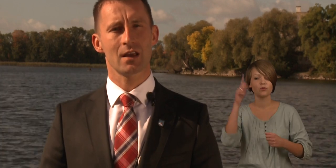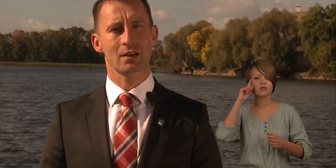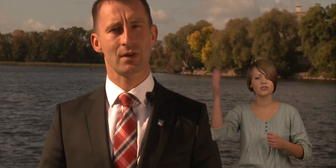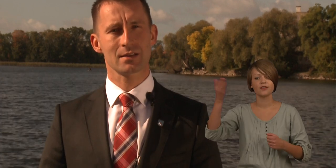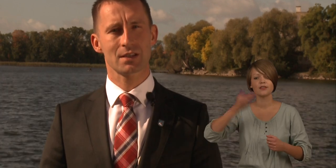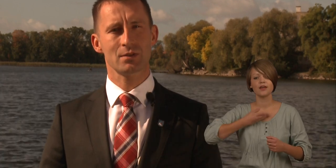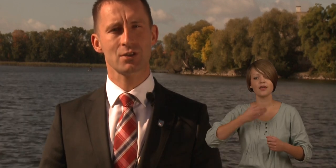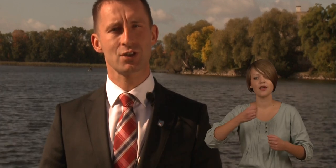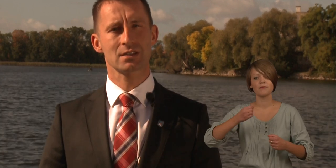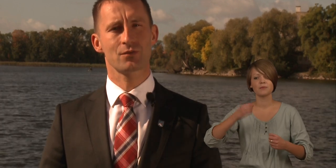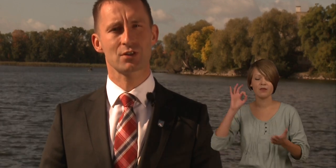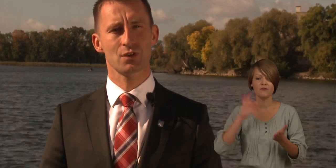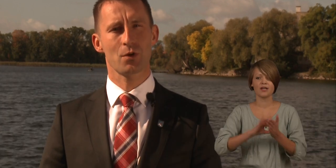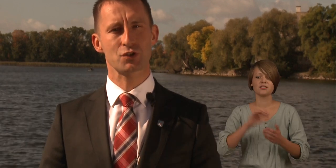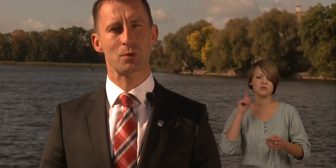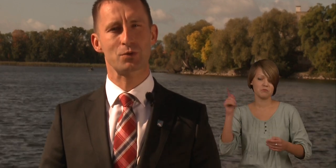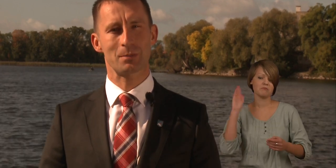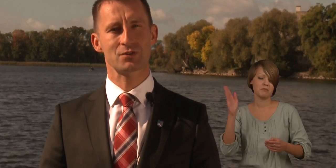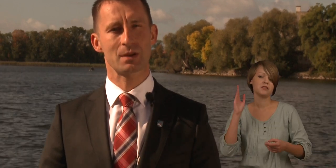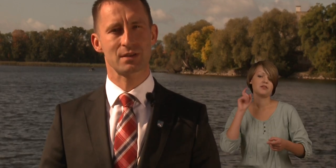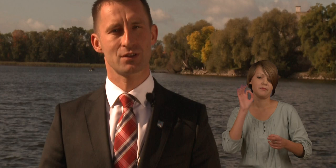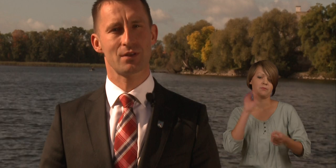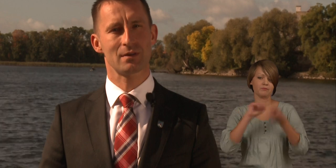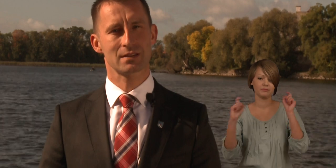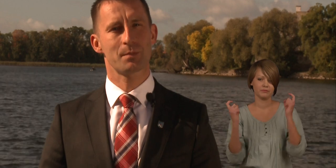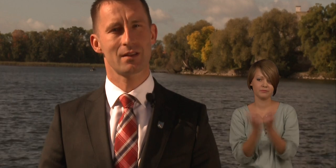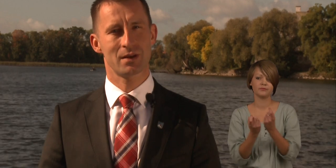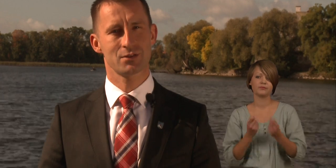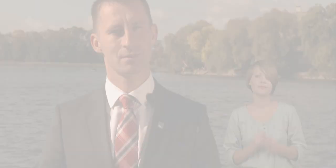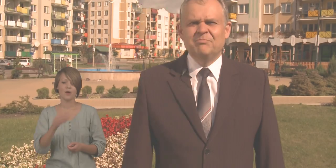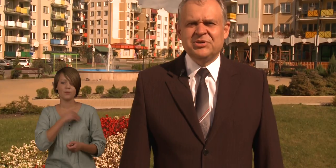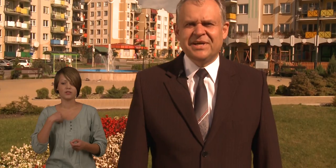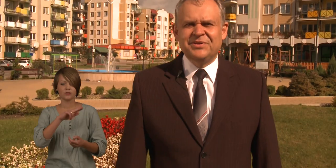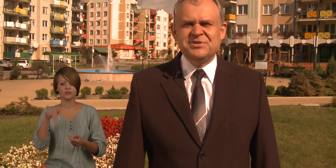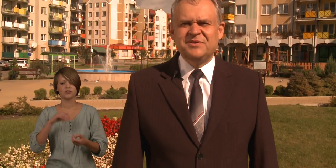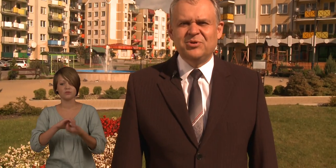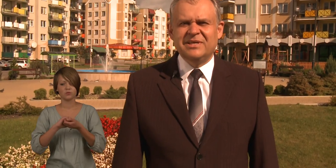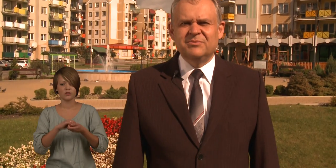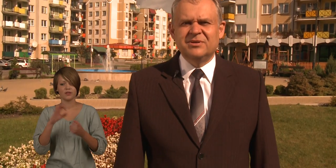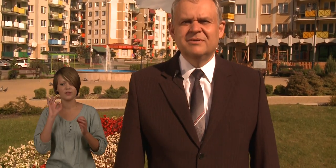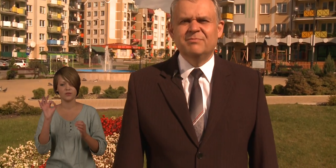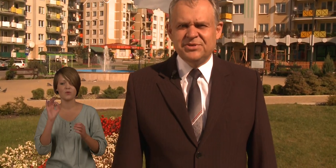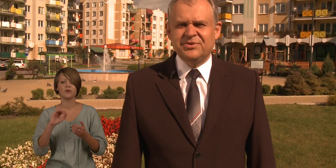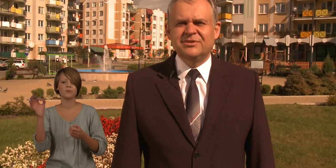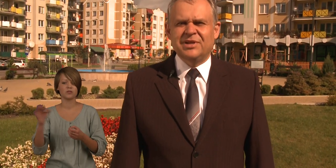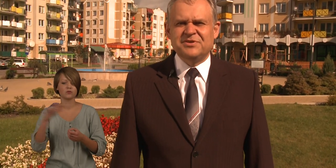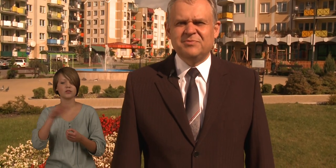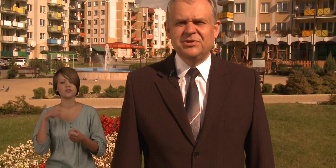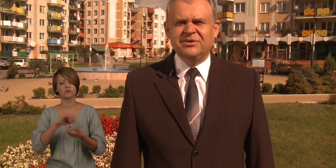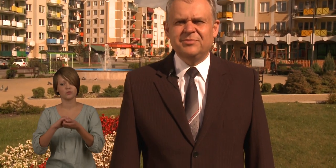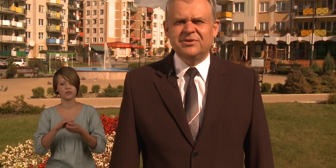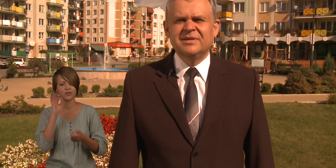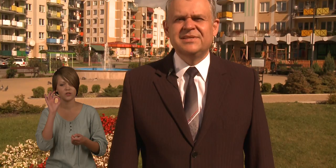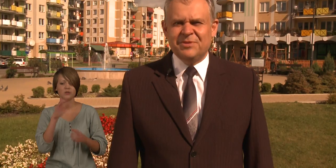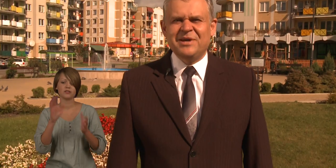daje gwarancję, iż jest właściwą osobą, która będzie reprezentowała nas w parlamencie. Polska to nasze wspólne dobro. Mazury to nasze